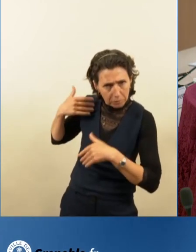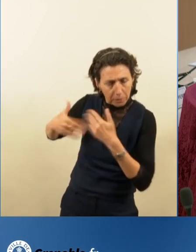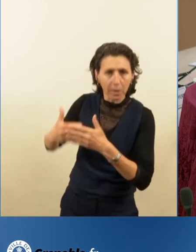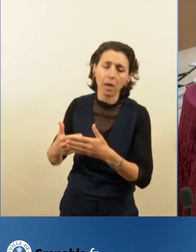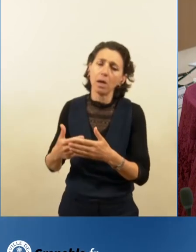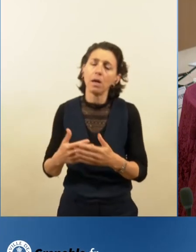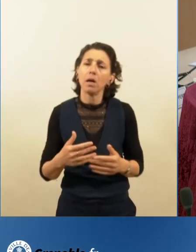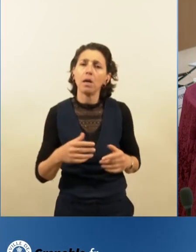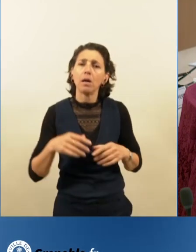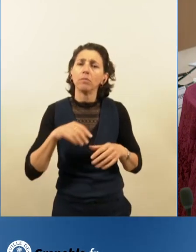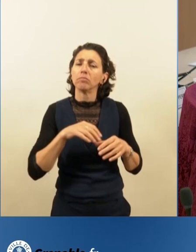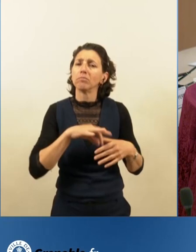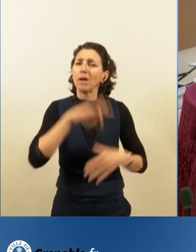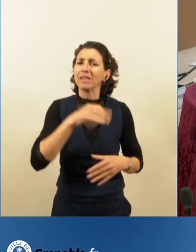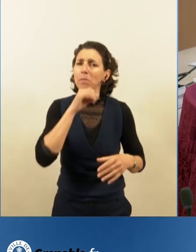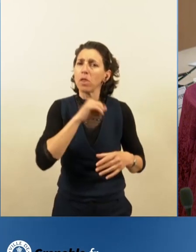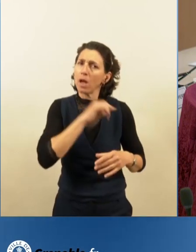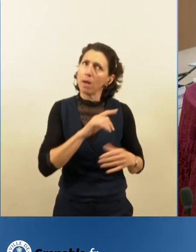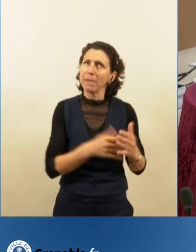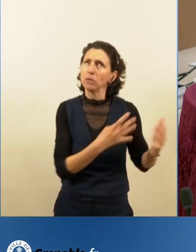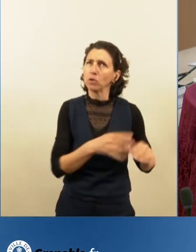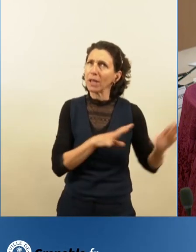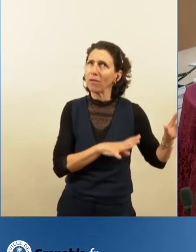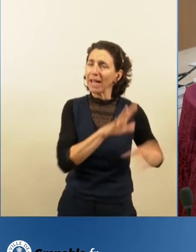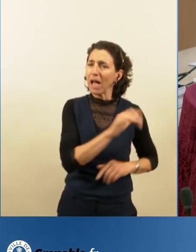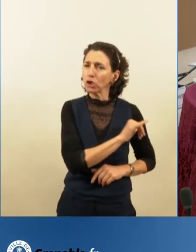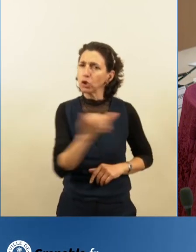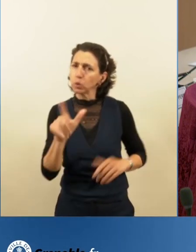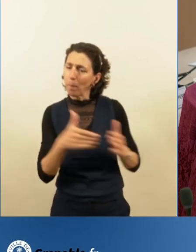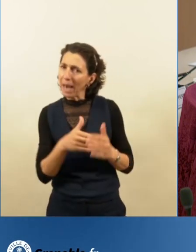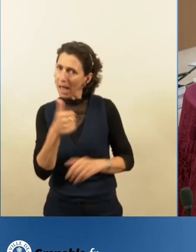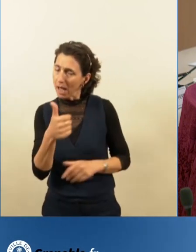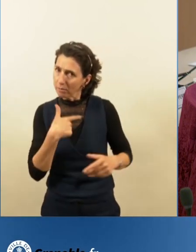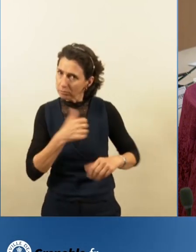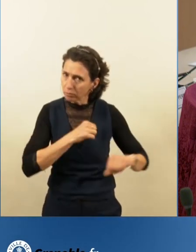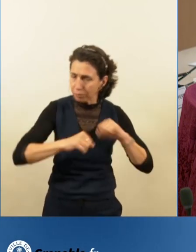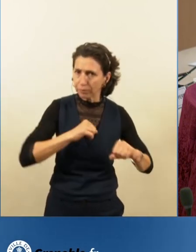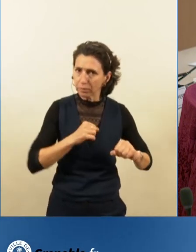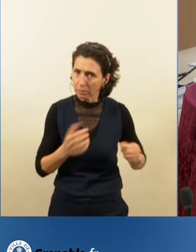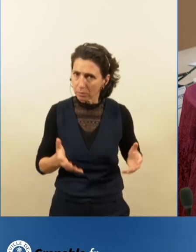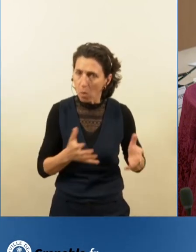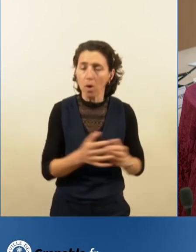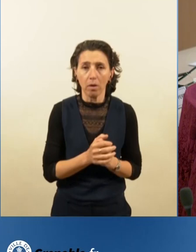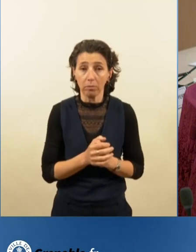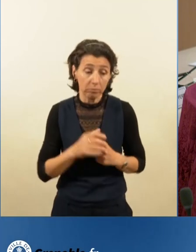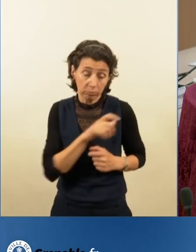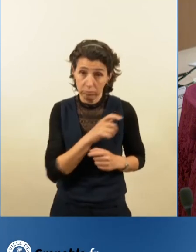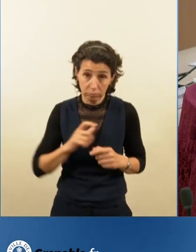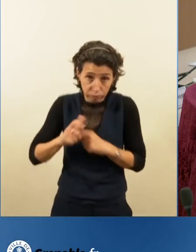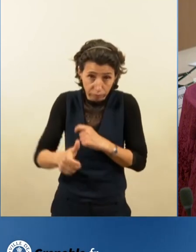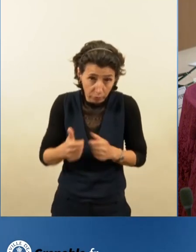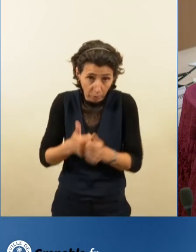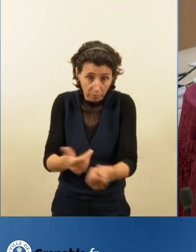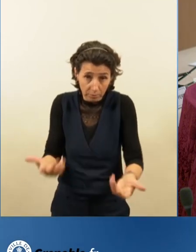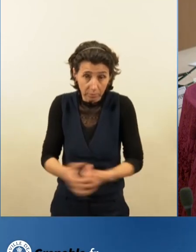1995 jusqu'à 2001 donc vous voyez ça date un peu mais c'est la suite en fait et donc on